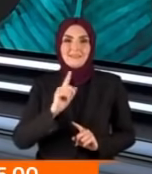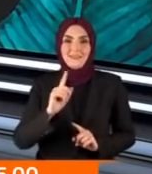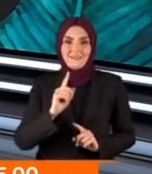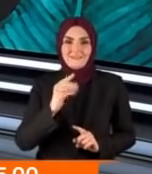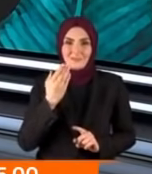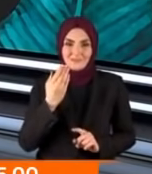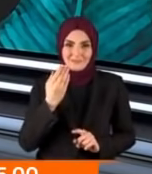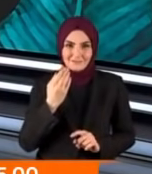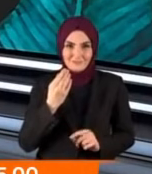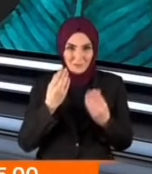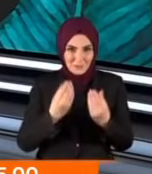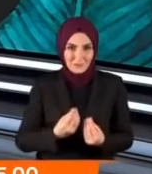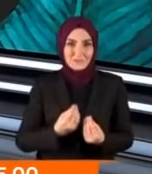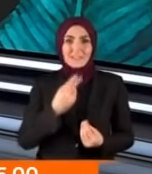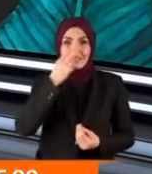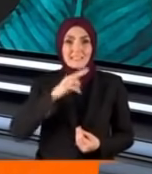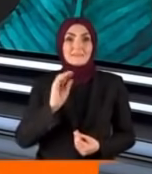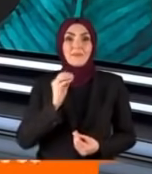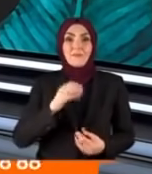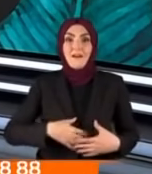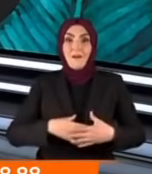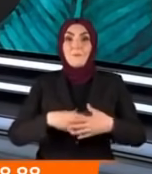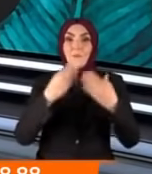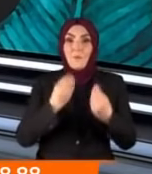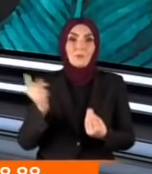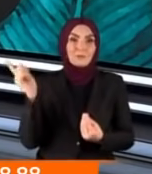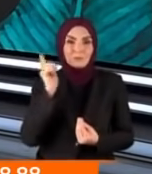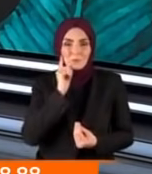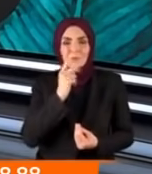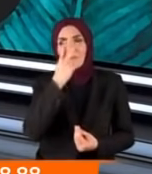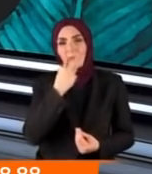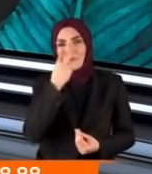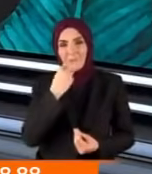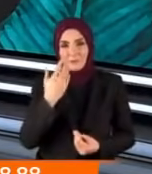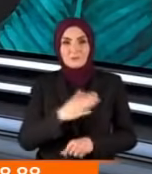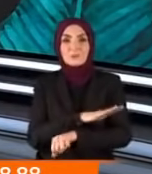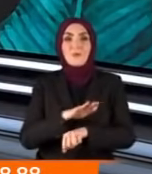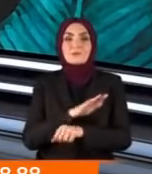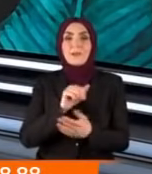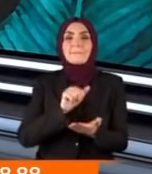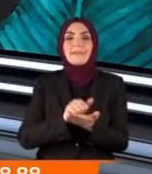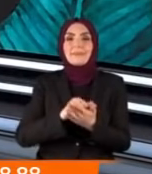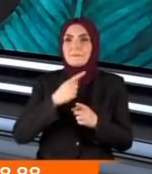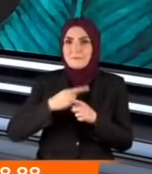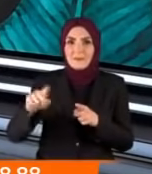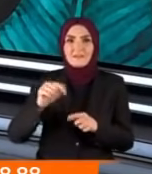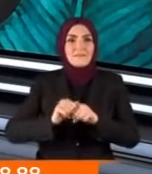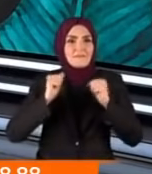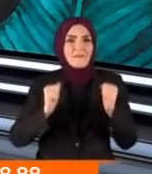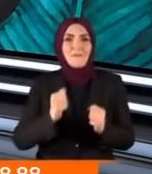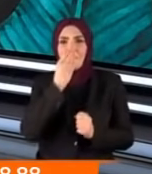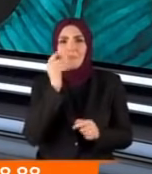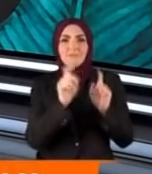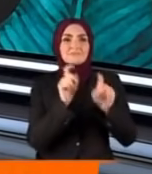öğrenince gözyaşlarına boğulmuş. Hatta o anları sosyal medyada paylaşınca rekor beğeni almıştı. Nergis çifti sonunda